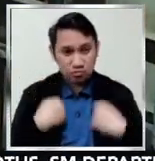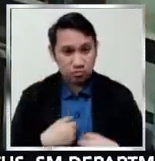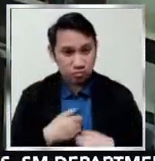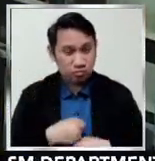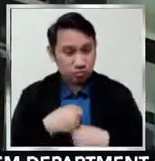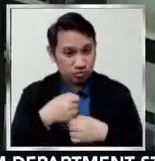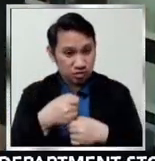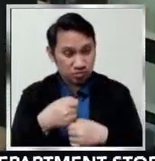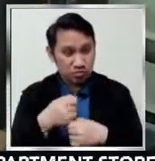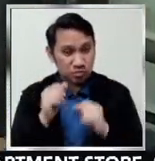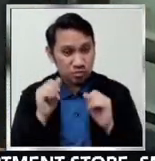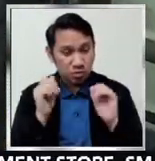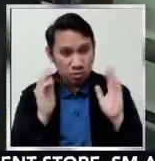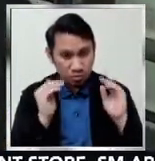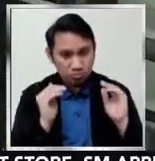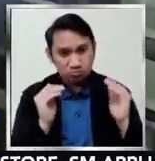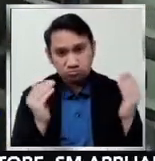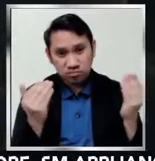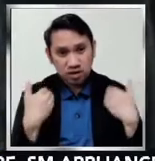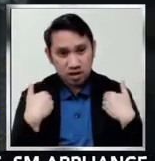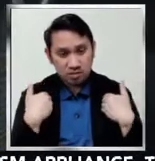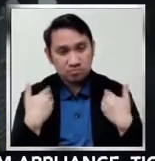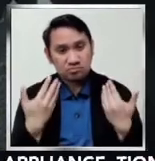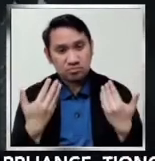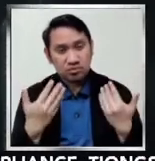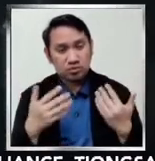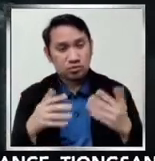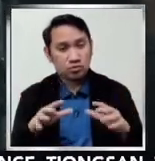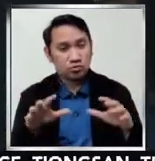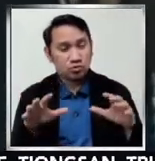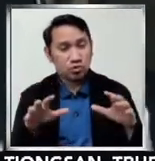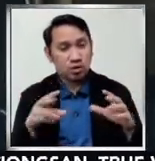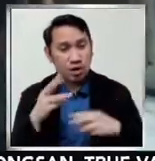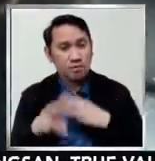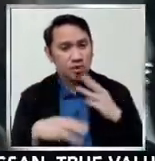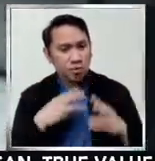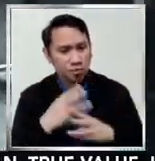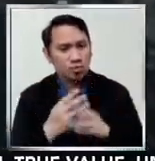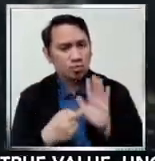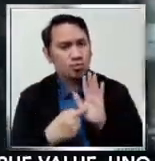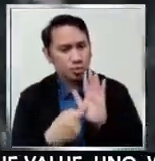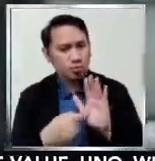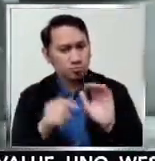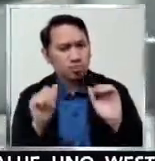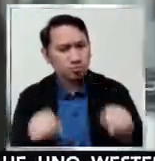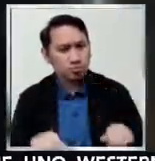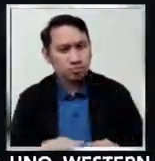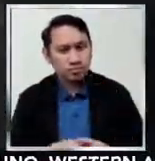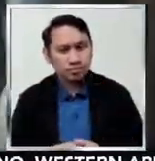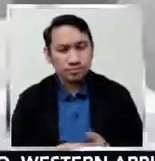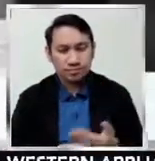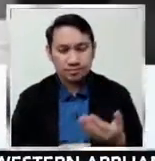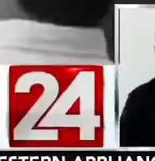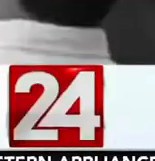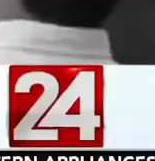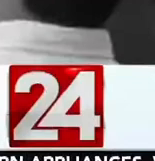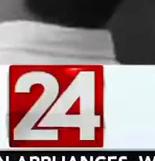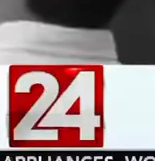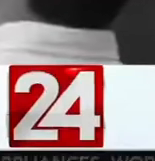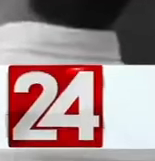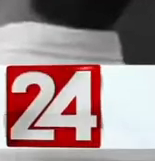as far as I know, they're working on the worldwide release. Katatibayan, updated sa showbiz happenings.